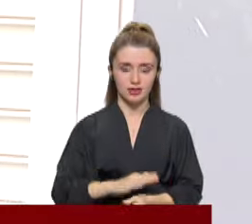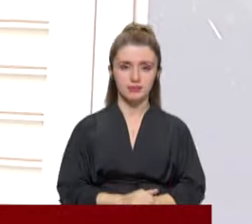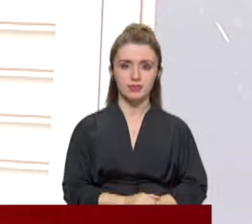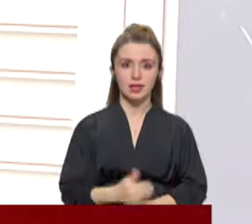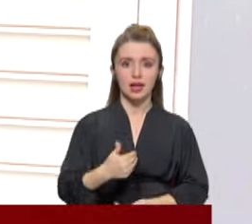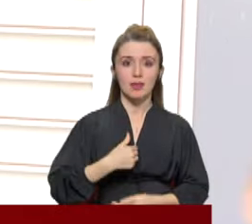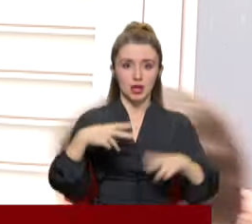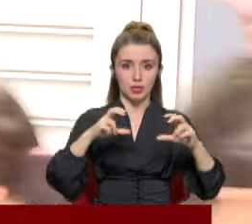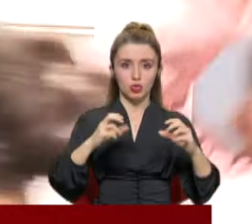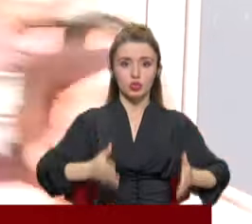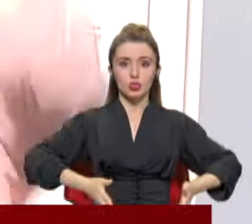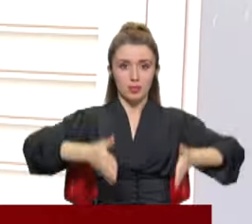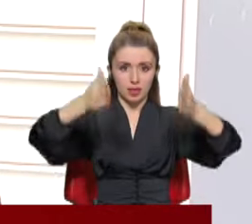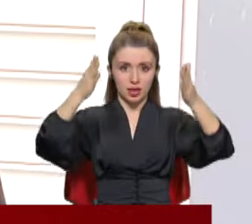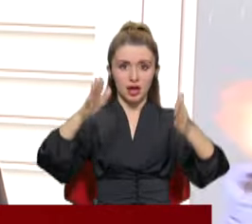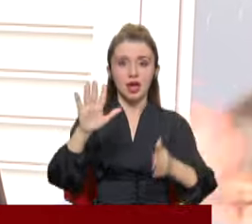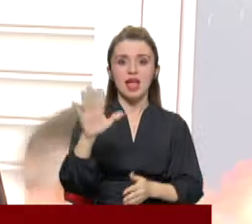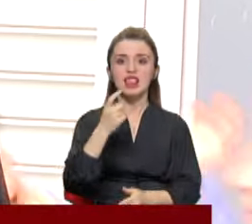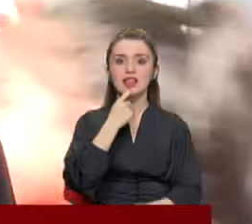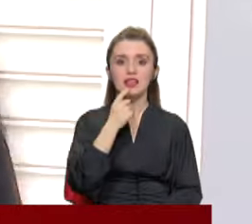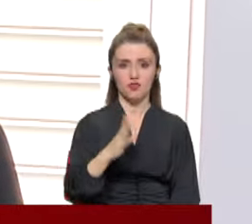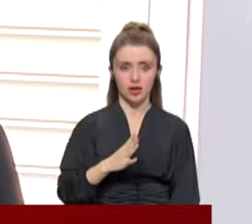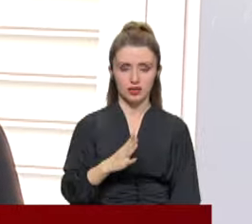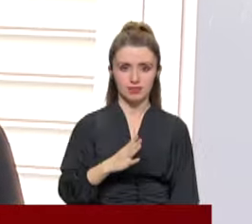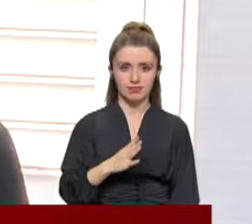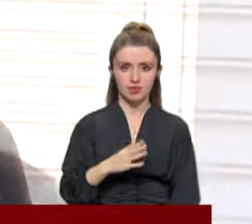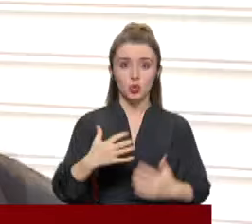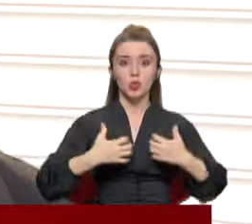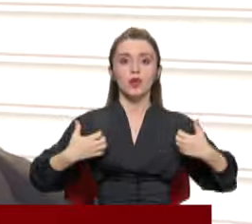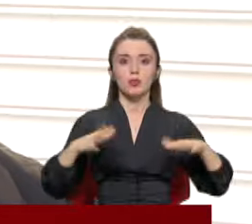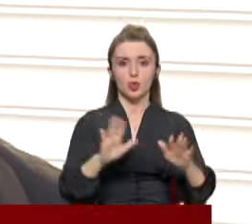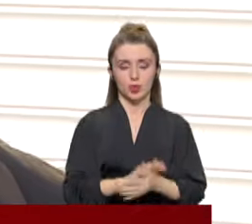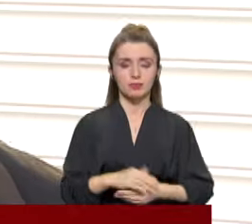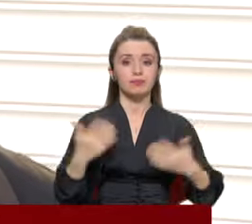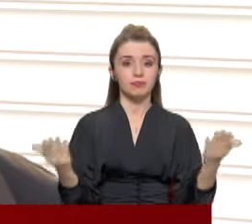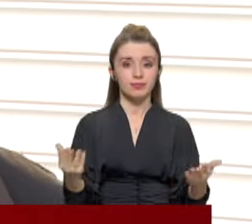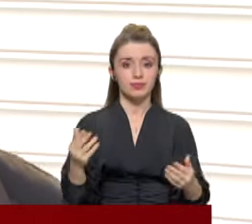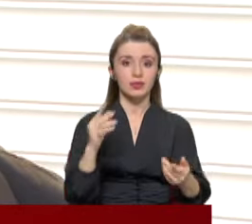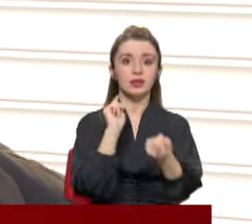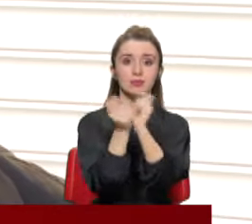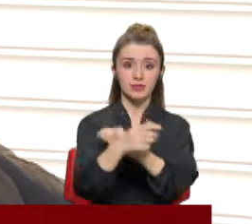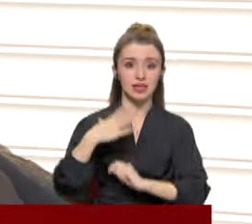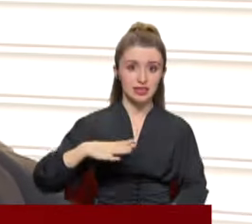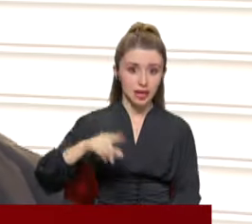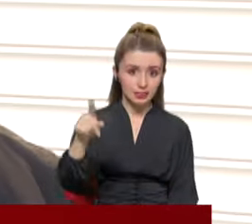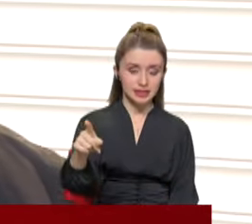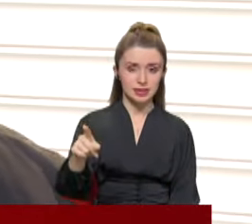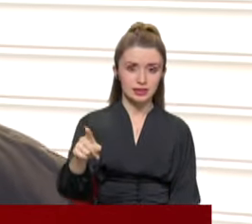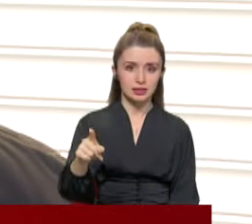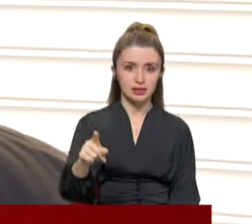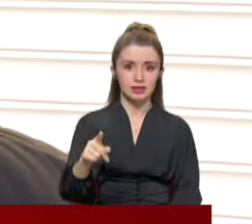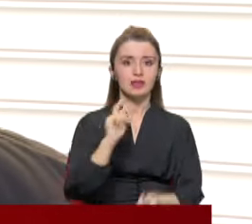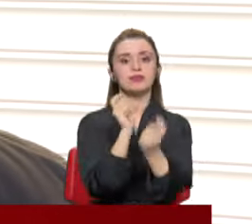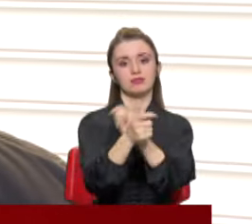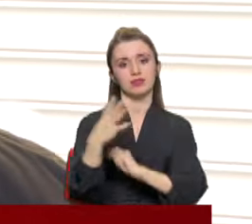Benim oturduğum bina 50 seneyi geçti. Ya güvenmiyorum hiç. Peki yenilemeyi düşünmez misiniz binayı? Yenilemeyi